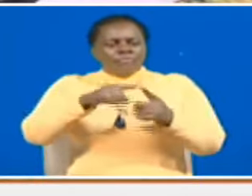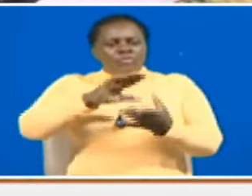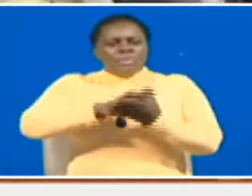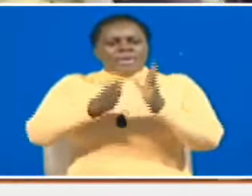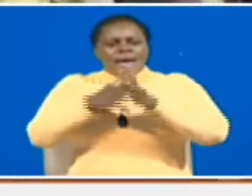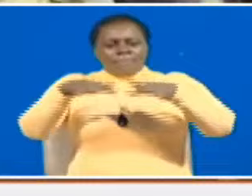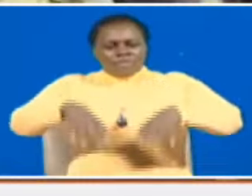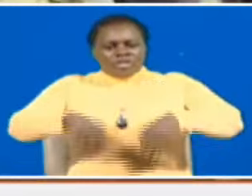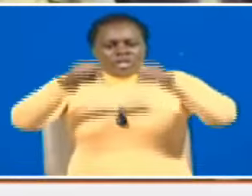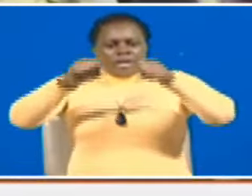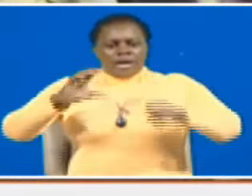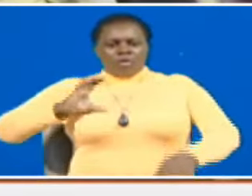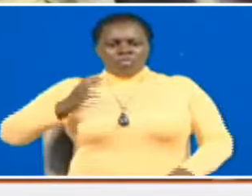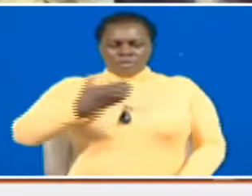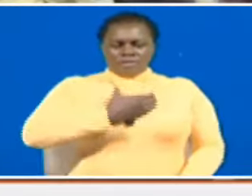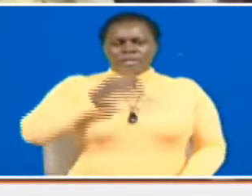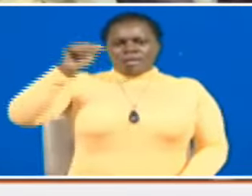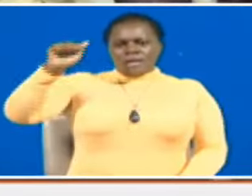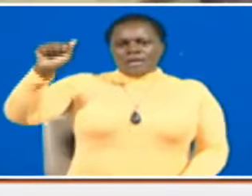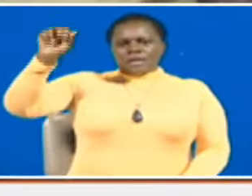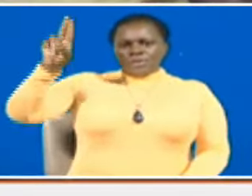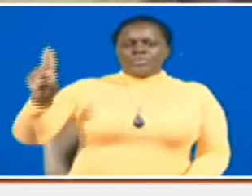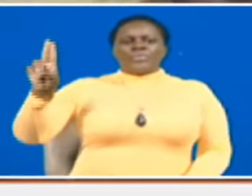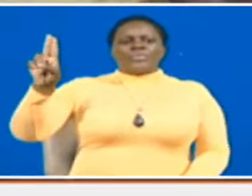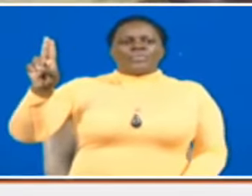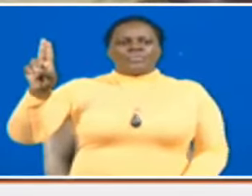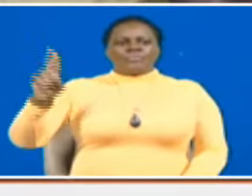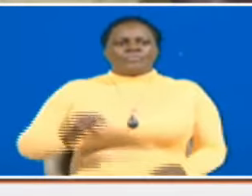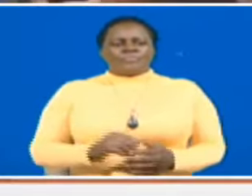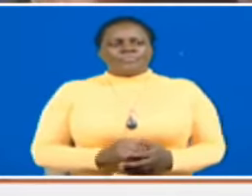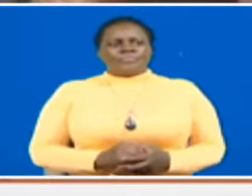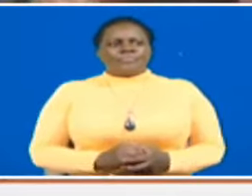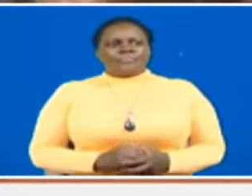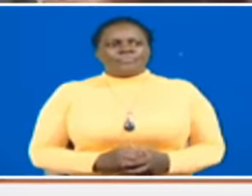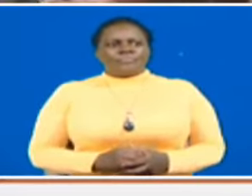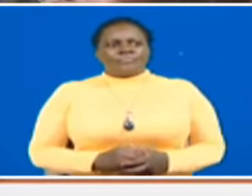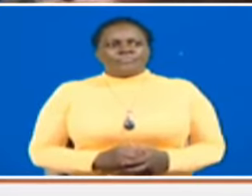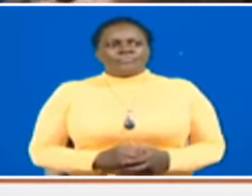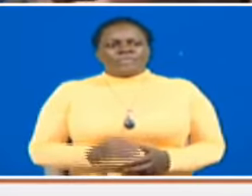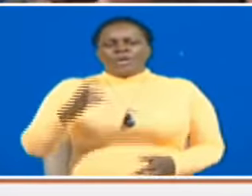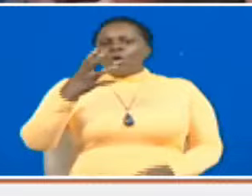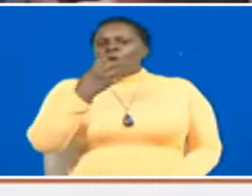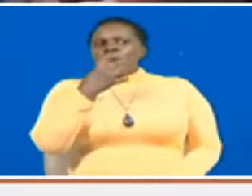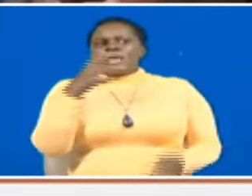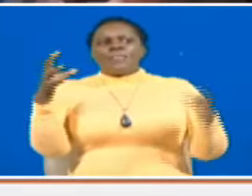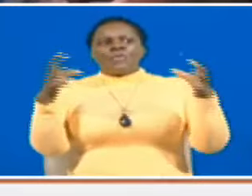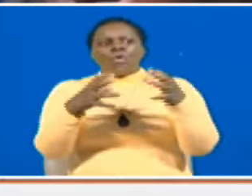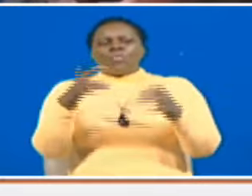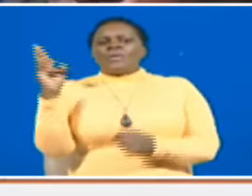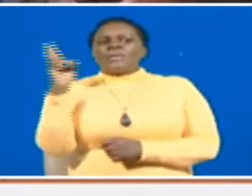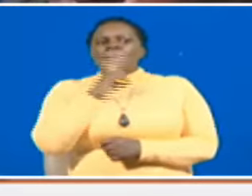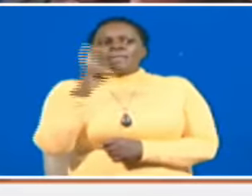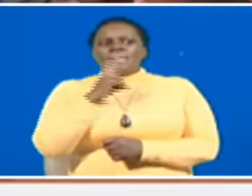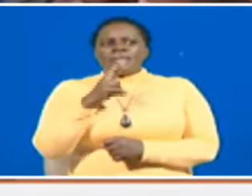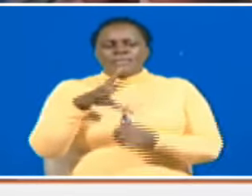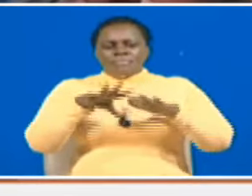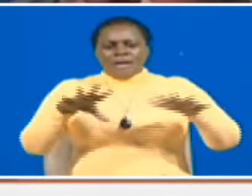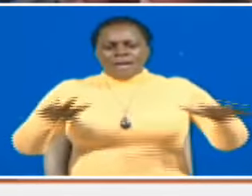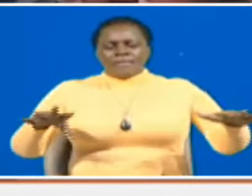wa kamishna ya muungano wa Afrika AUC. Inaonekana chama ODM biko hatarini kupeleka sokoni